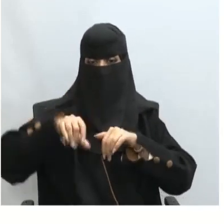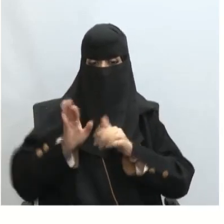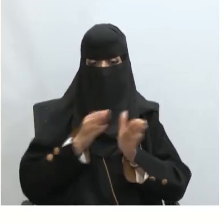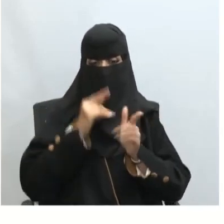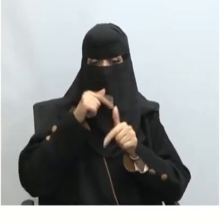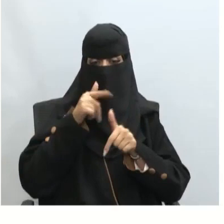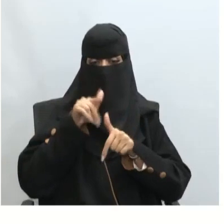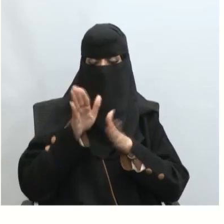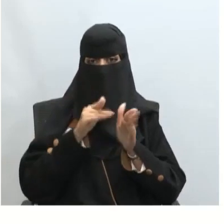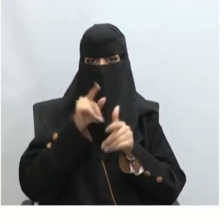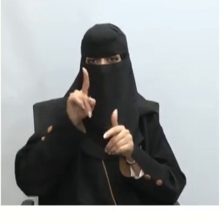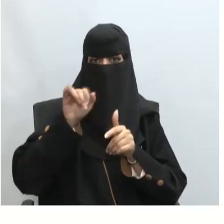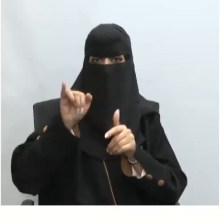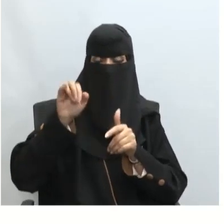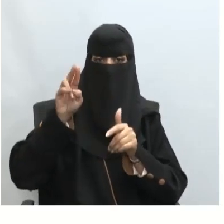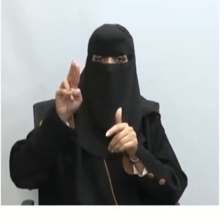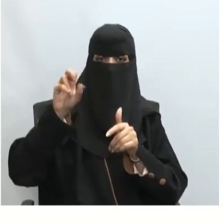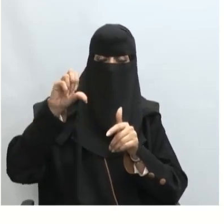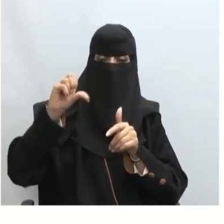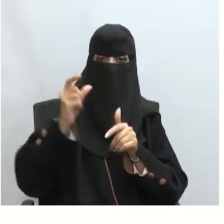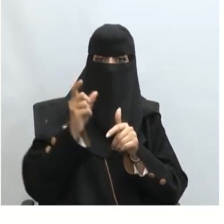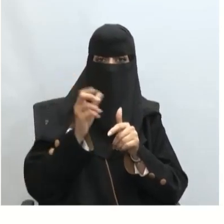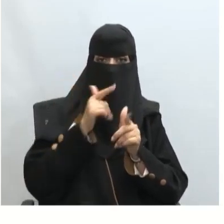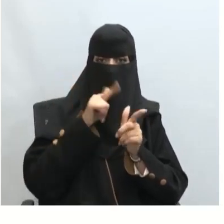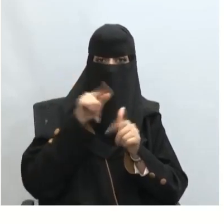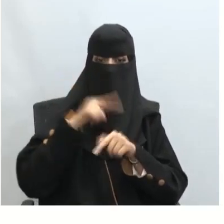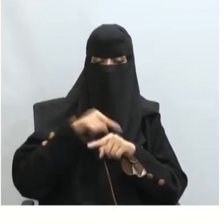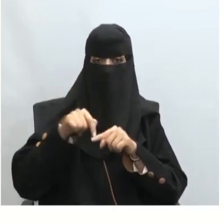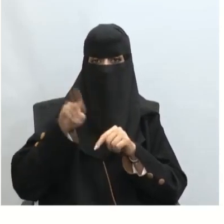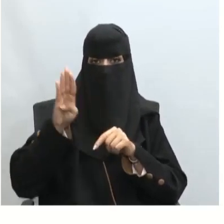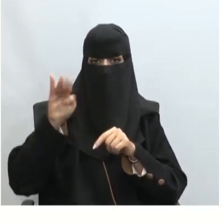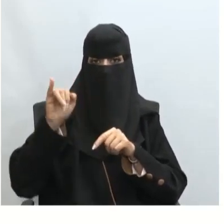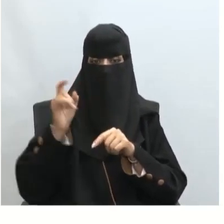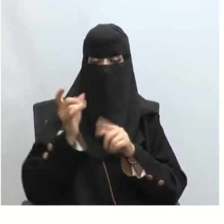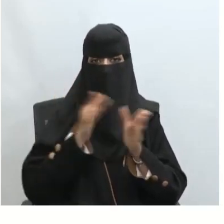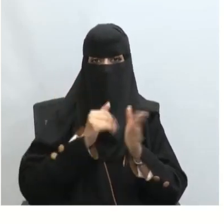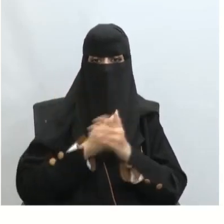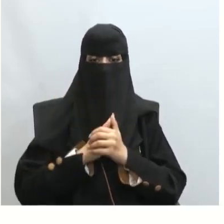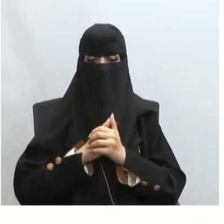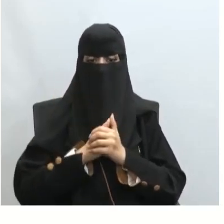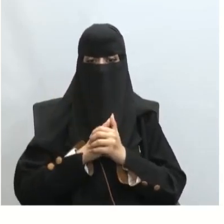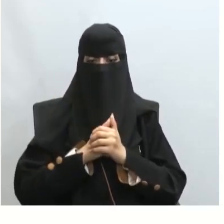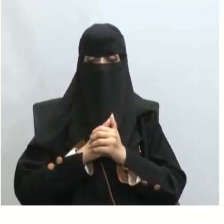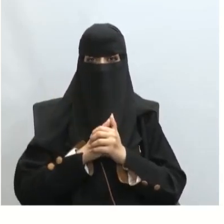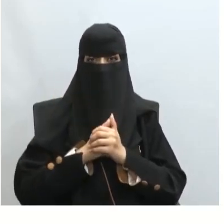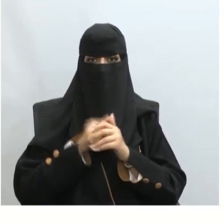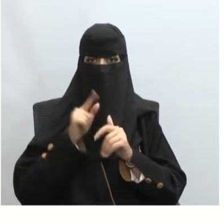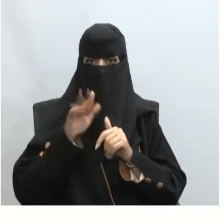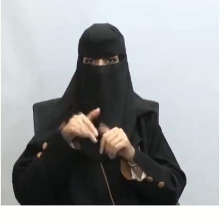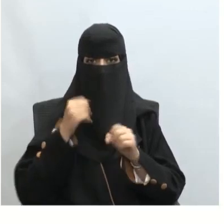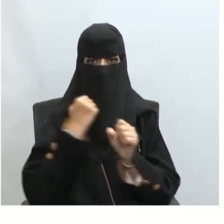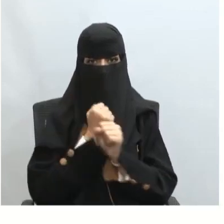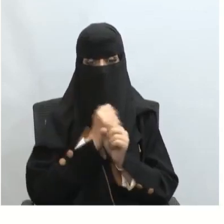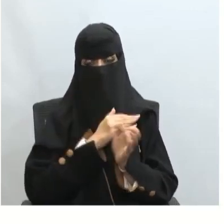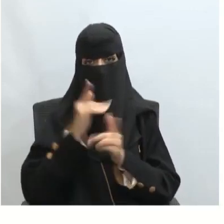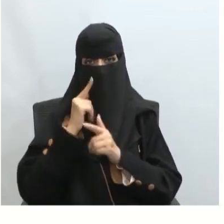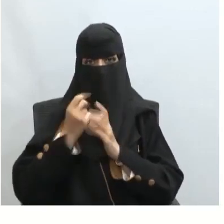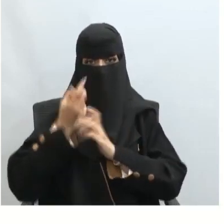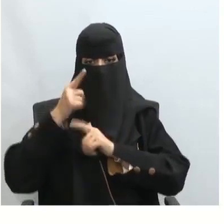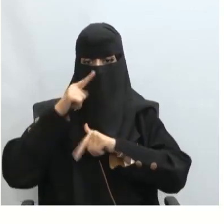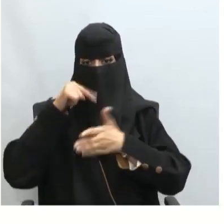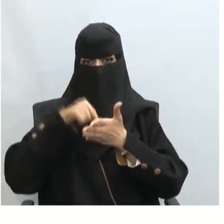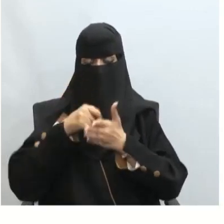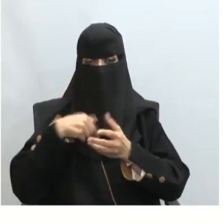البيوتانول الكين يعني واحد بيوتي الان تطبيق توقع